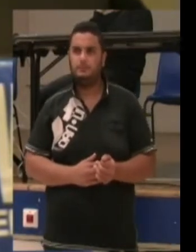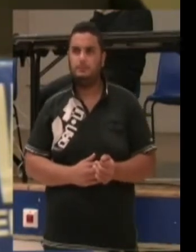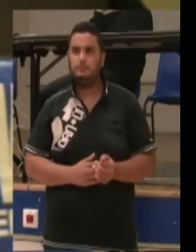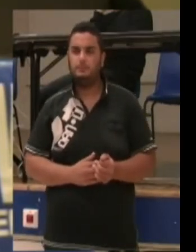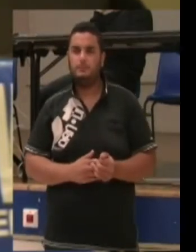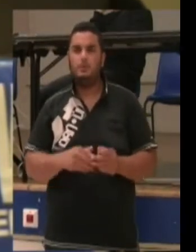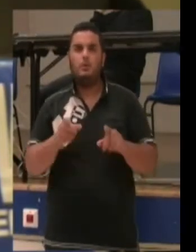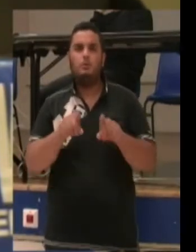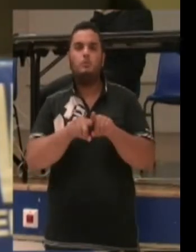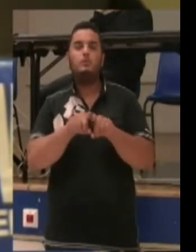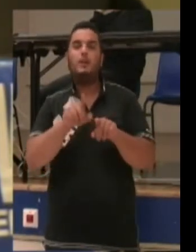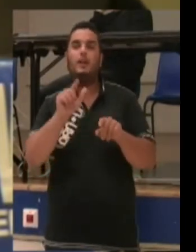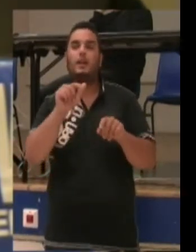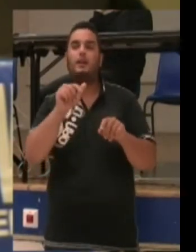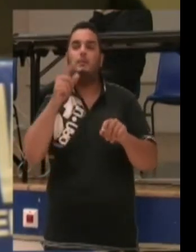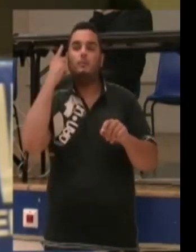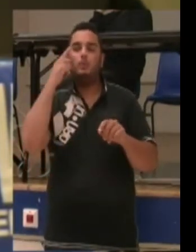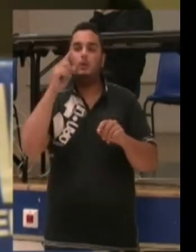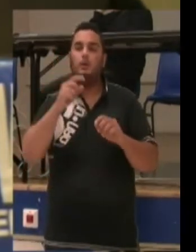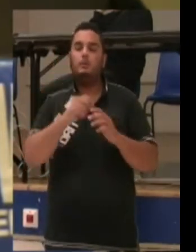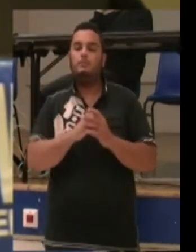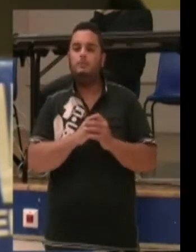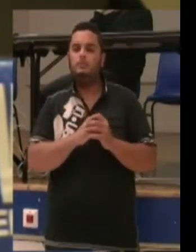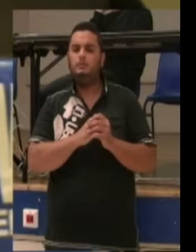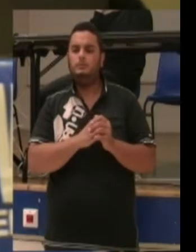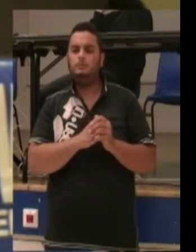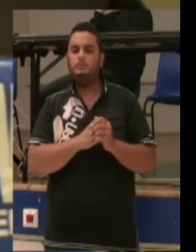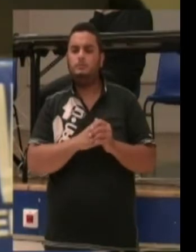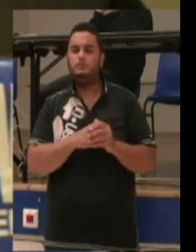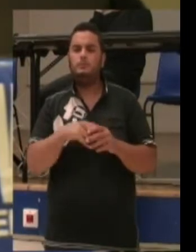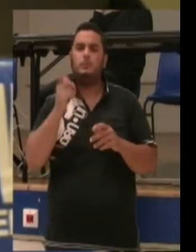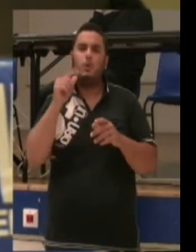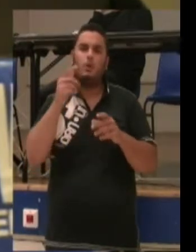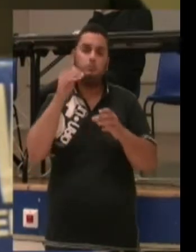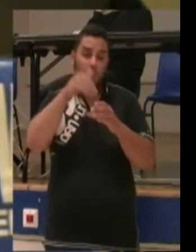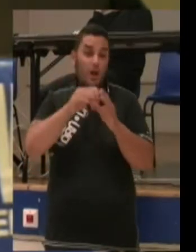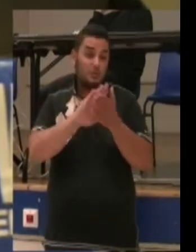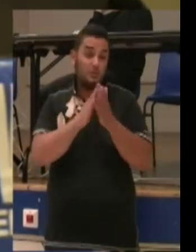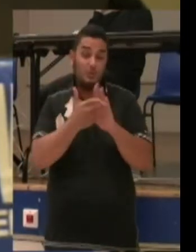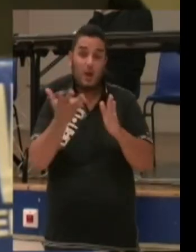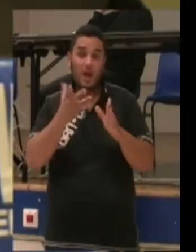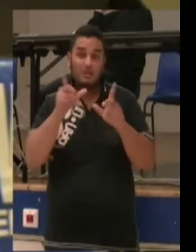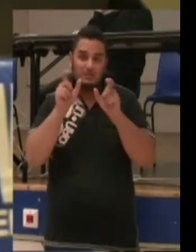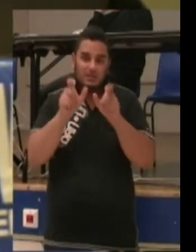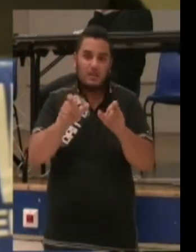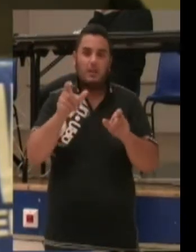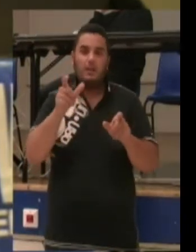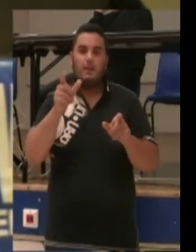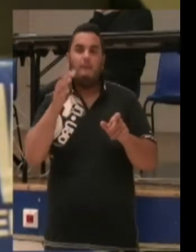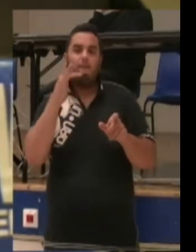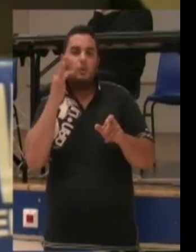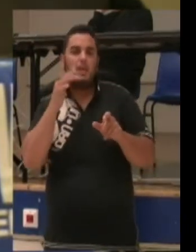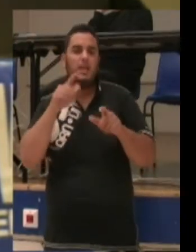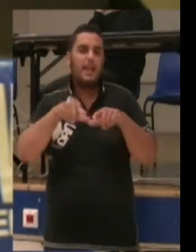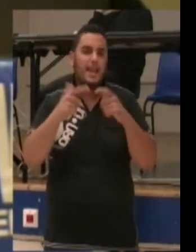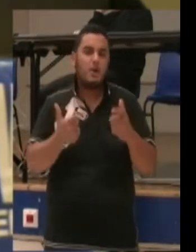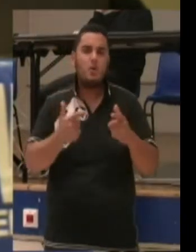tracts aussi sur des petits dépliants, sur le gaspillage, sur consommer des fruits et légumes de saison